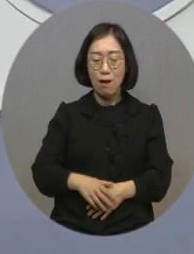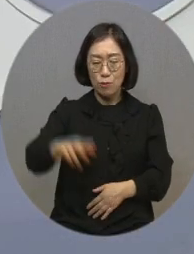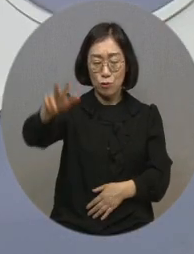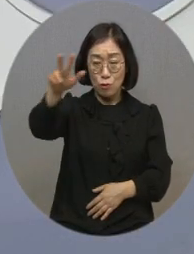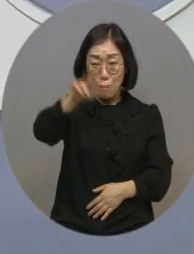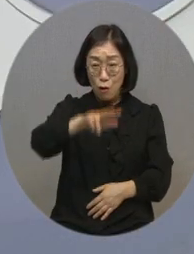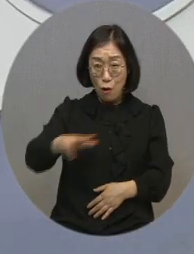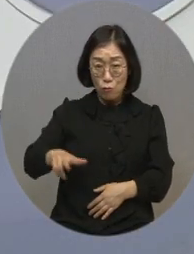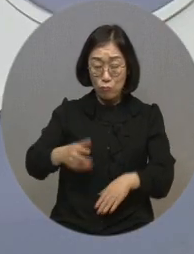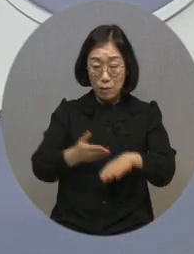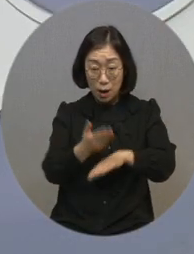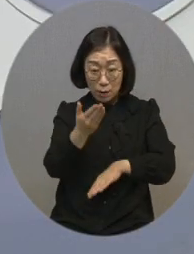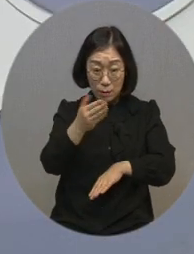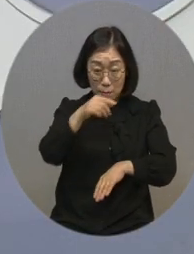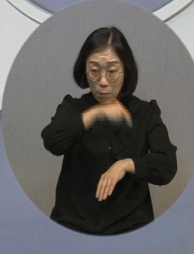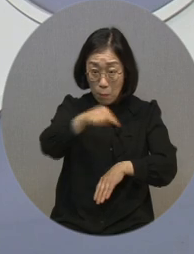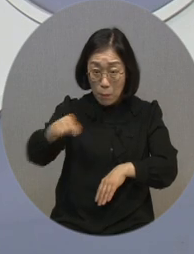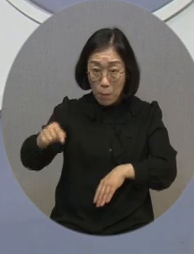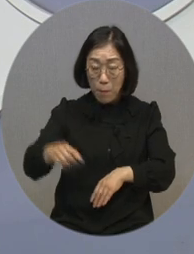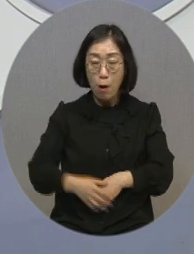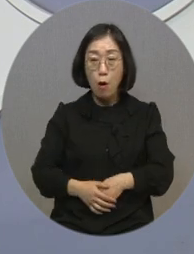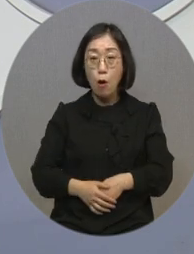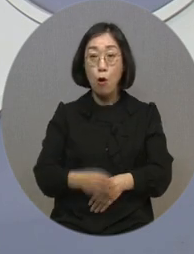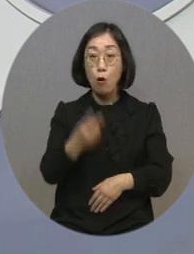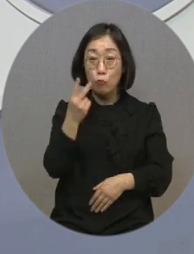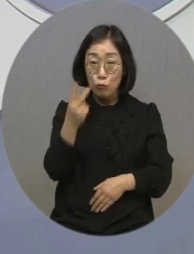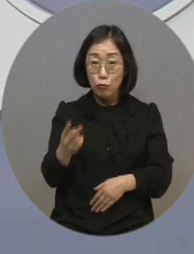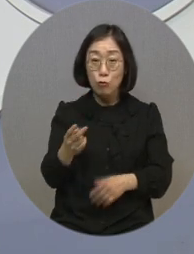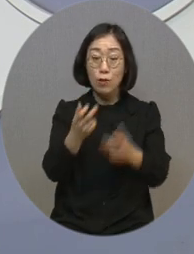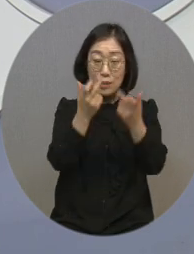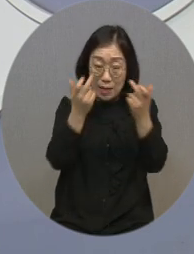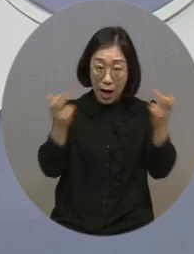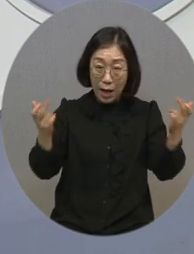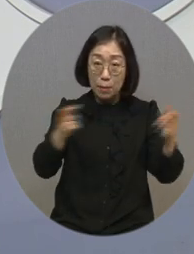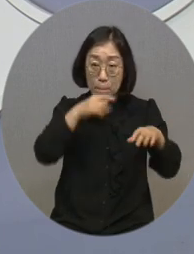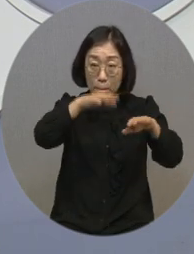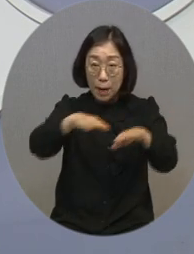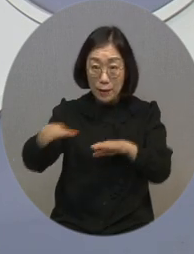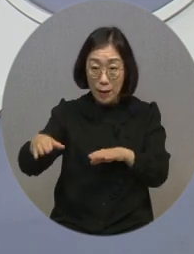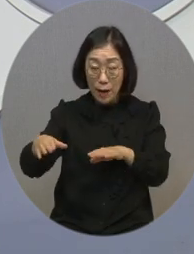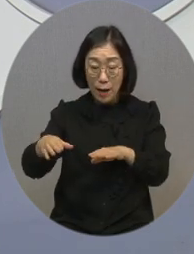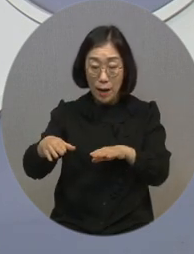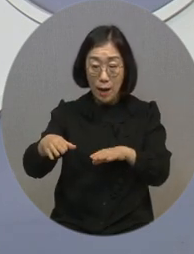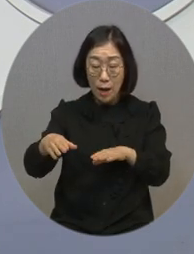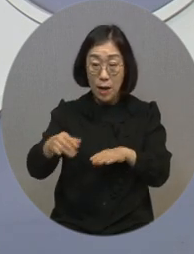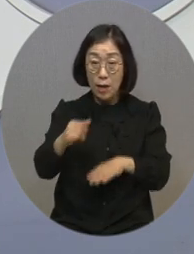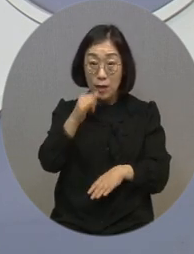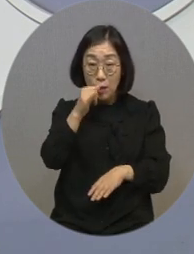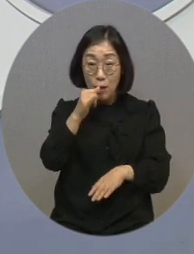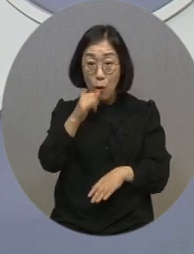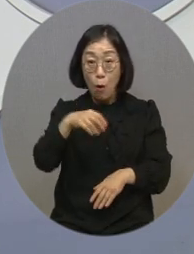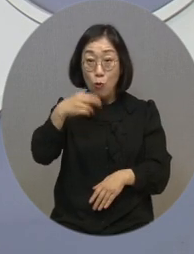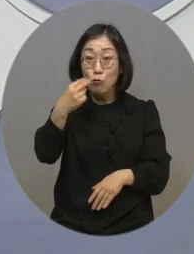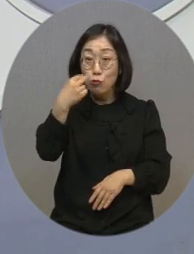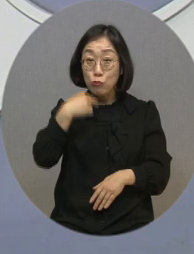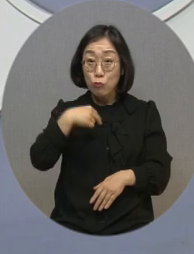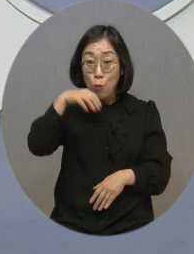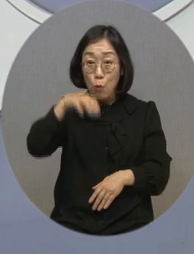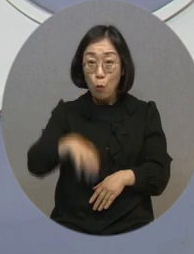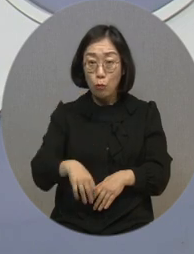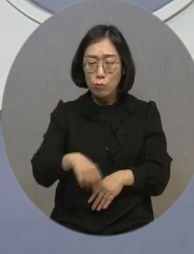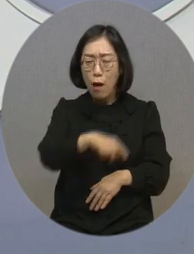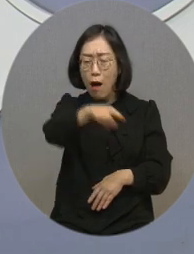돌아봐도 그렇게 산과 바다를 한꺼번에 이렇게 어울릴 수 있는 곳이 많지는 않더라고요. 아마 그런 곳에